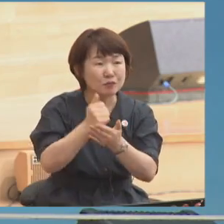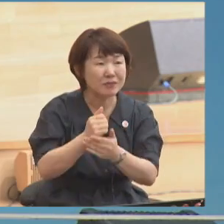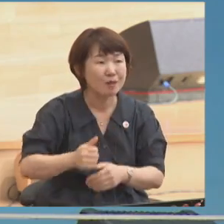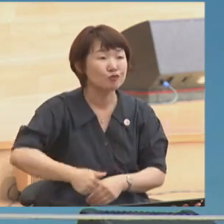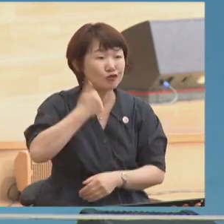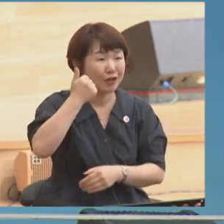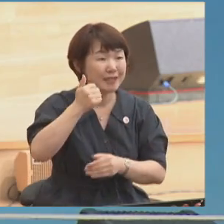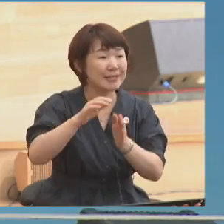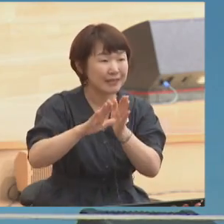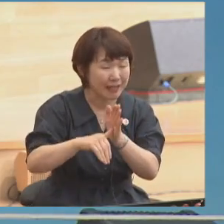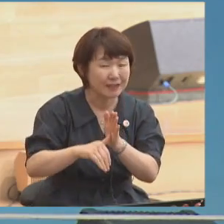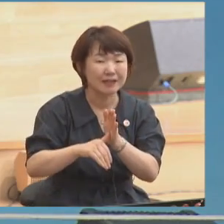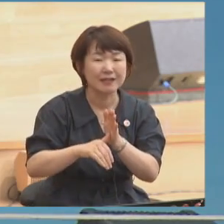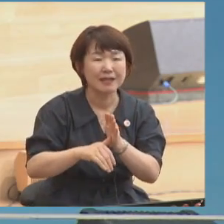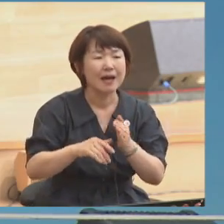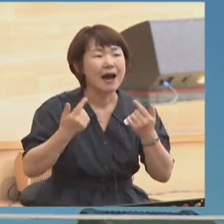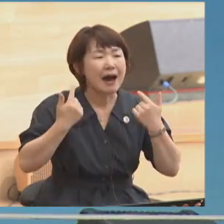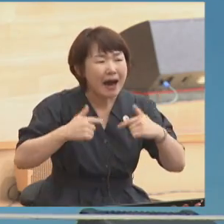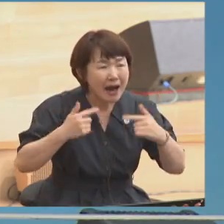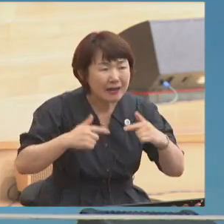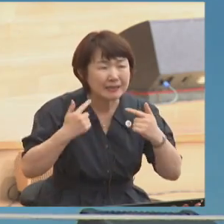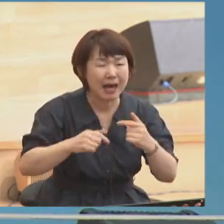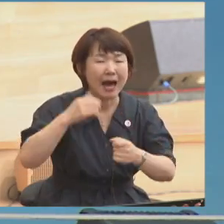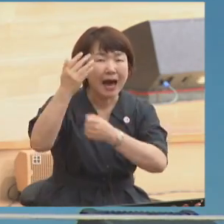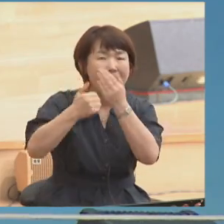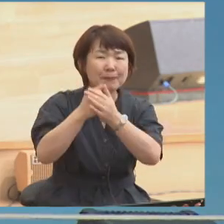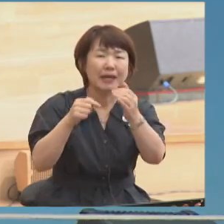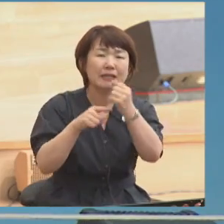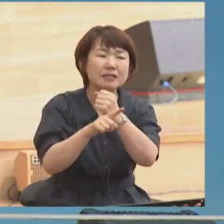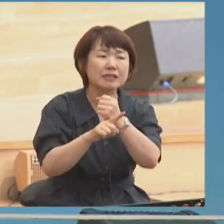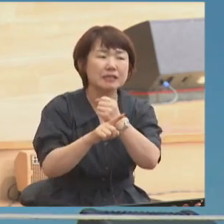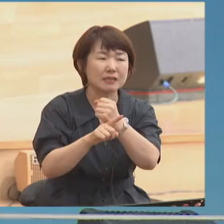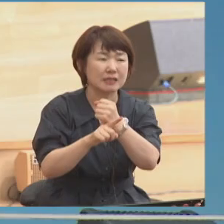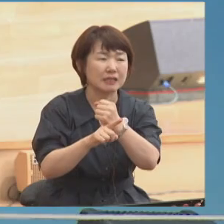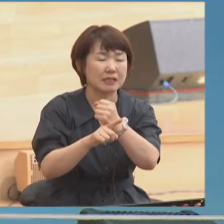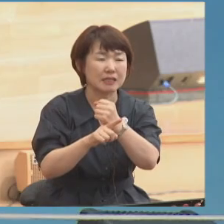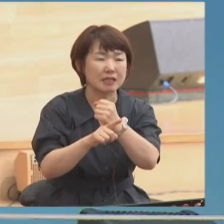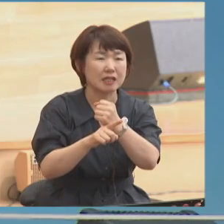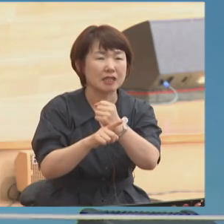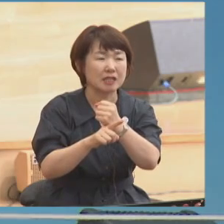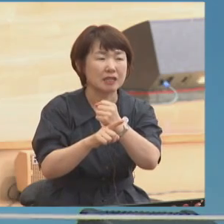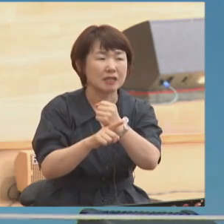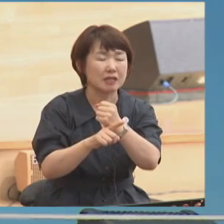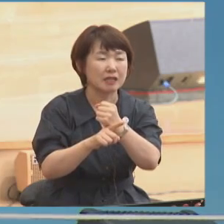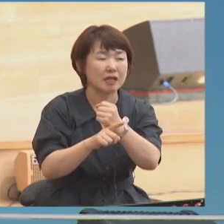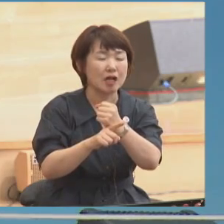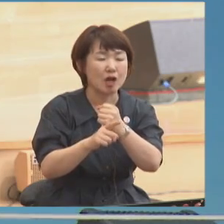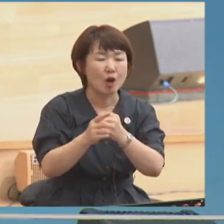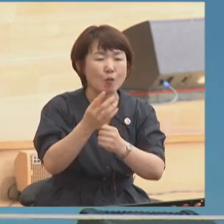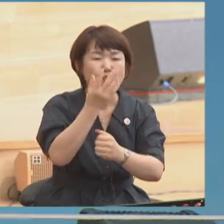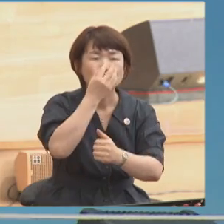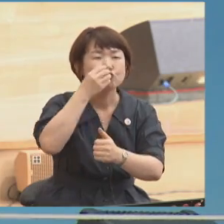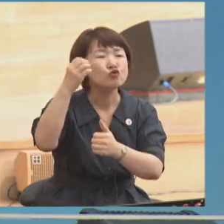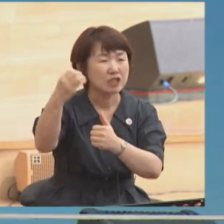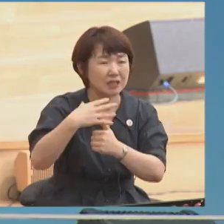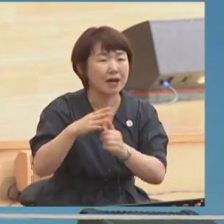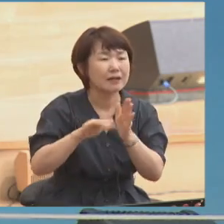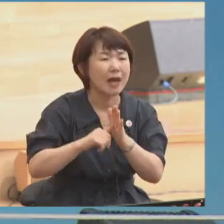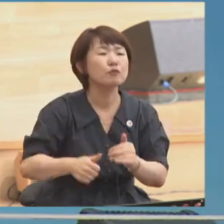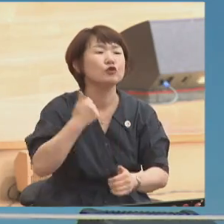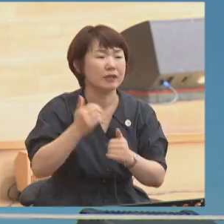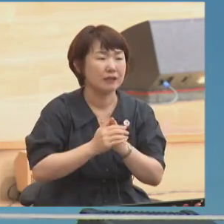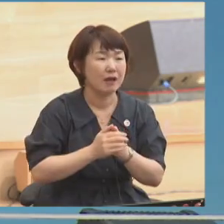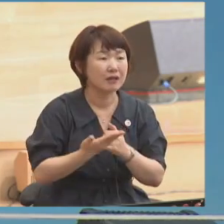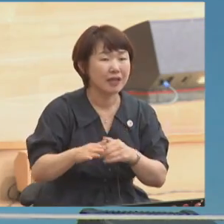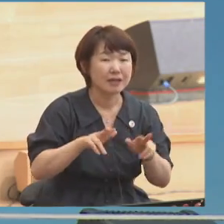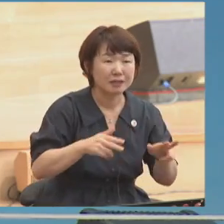분노하신 경우에는 철저하게 하나님의 뜻이 무시되어질 때 그때 분노하셨어요. 근데 우리는 어때요? 내